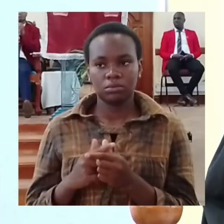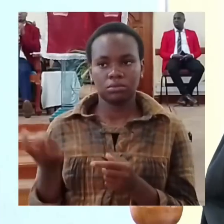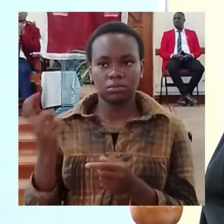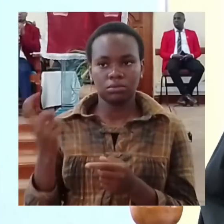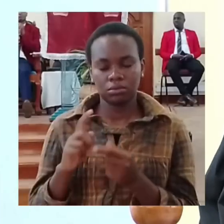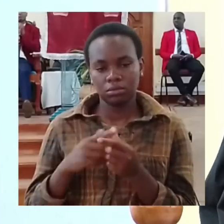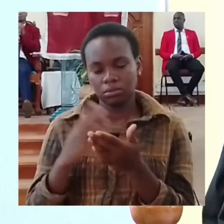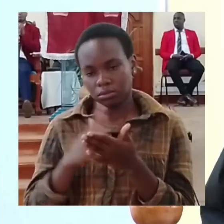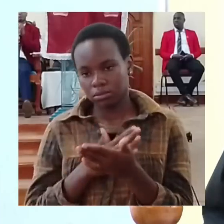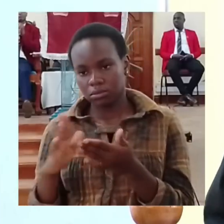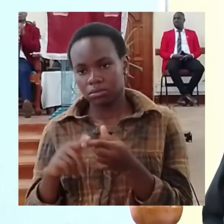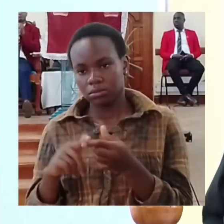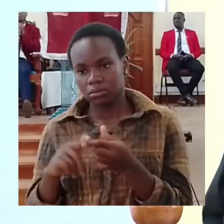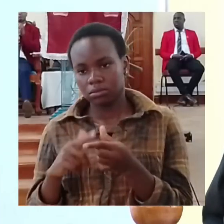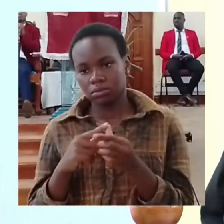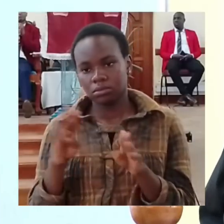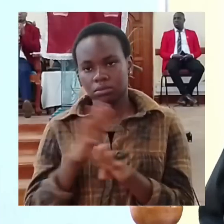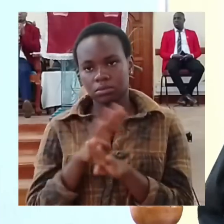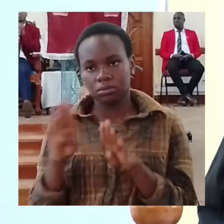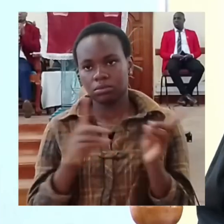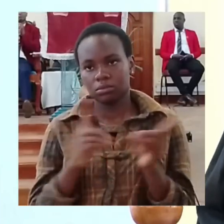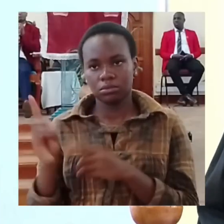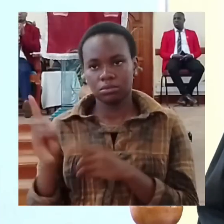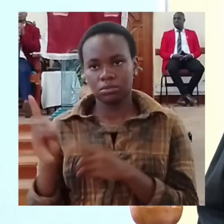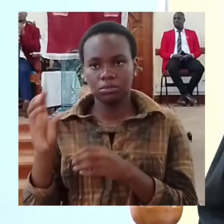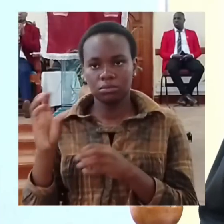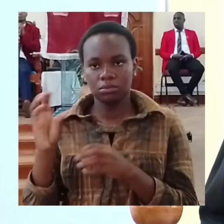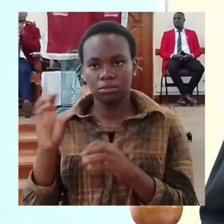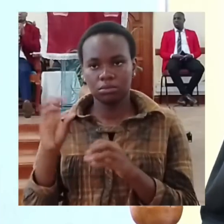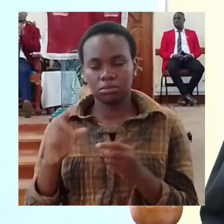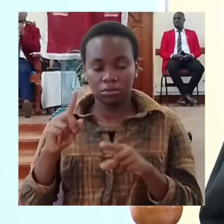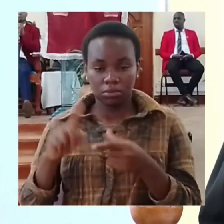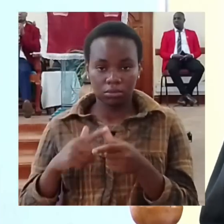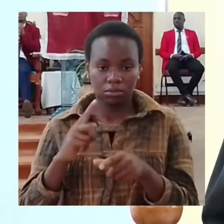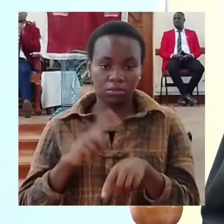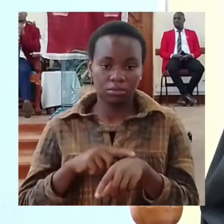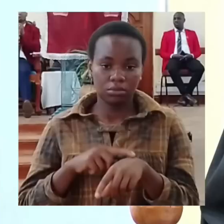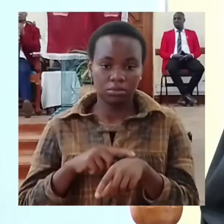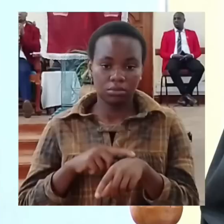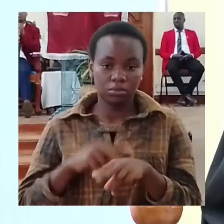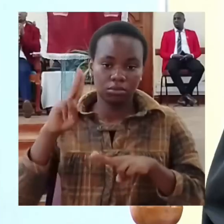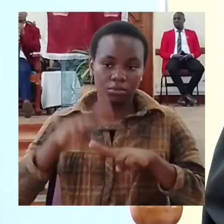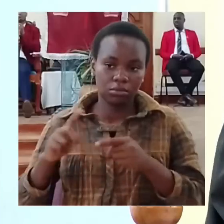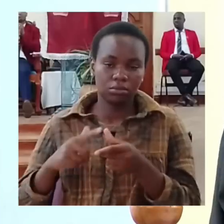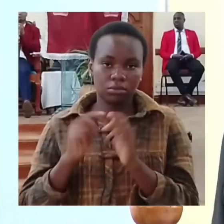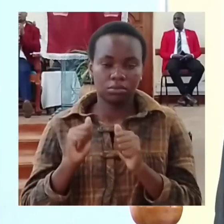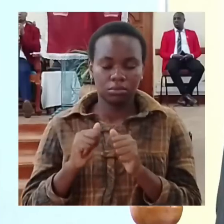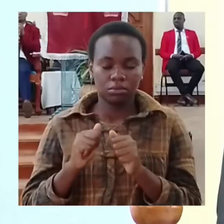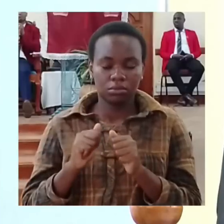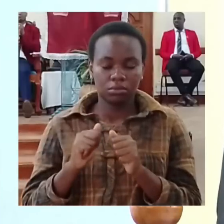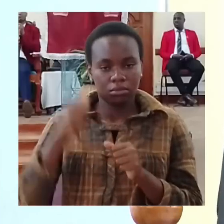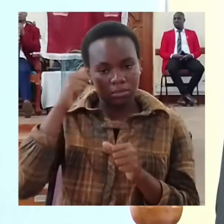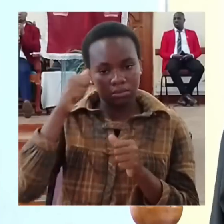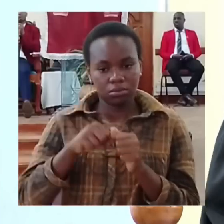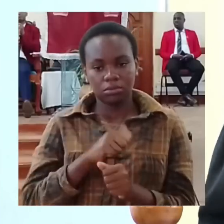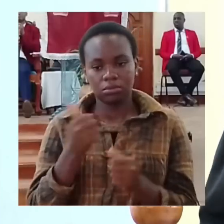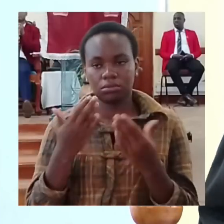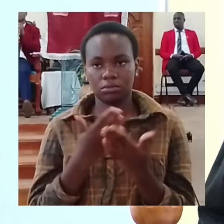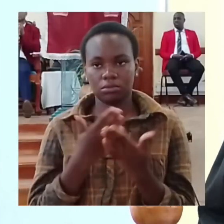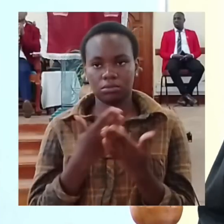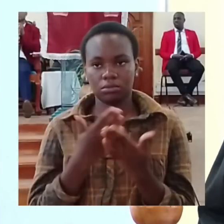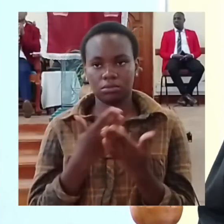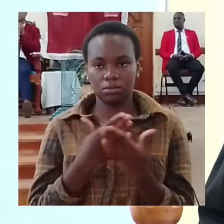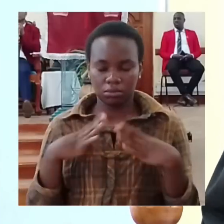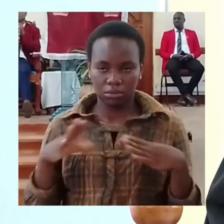njũkaga, ndinaga, ndiĩkaga maũndũ manene, no ndaikara thĩ nĩ hoyaga. Nĩ hoyagĩra andũ kĩ? Arĩa angĩ.